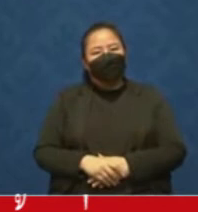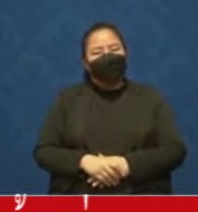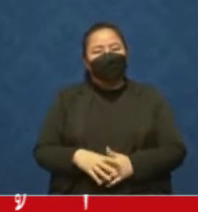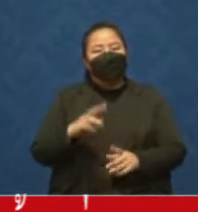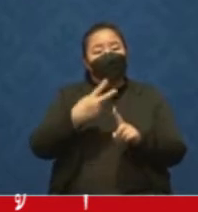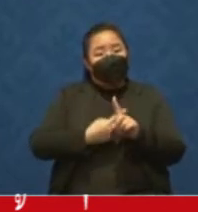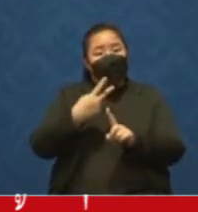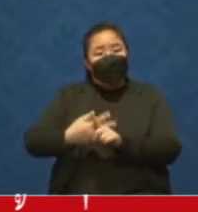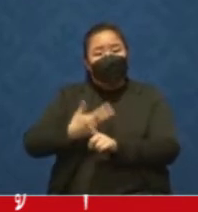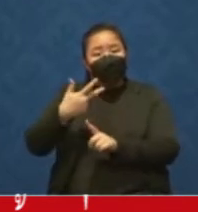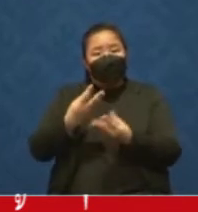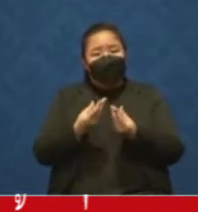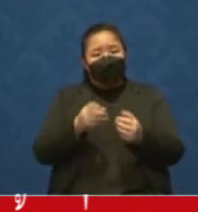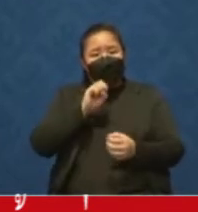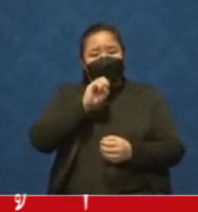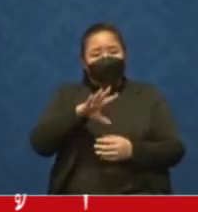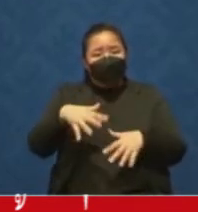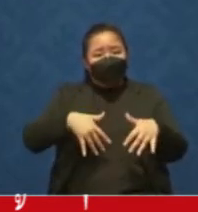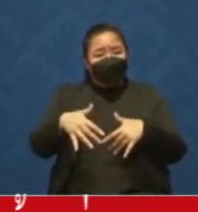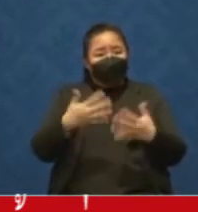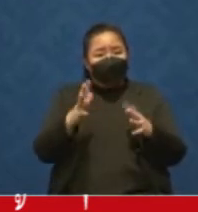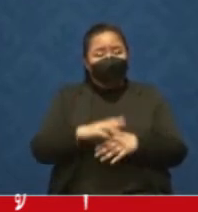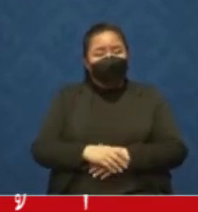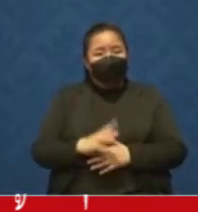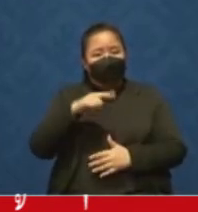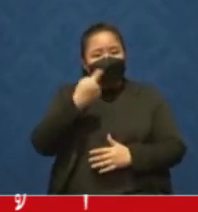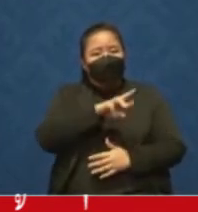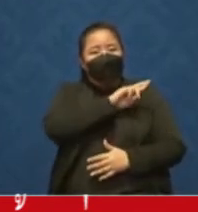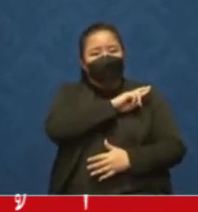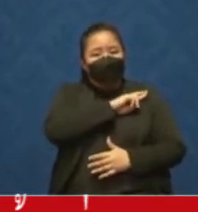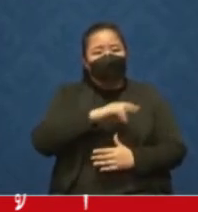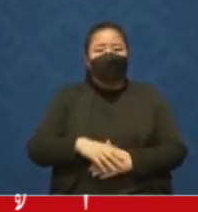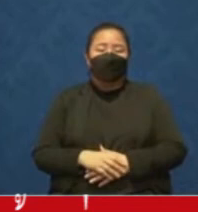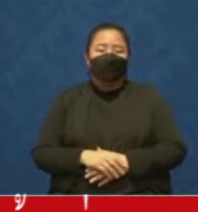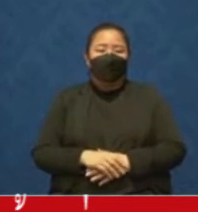ตัวเลขที่ไม่บอกความจริกัประชาชน ใครจะรับผดชอบต่ไปครั